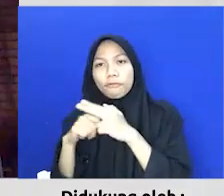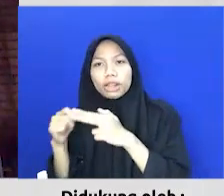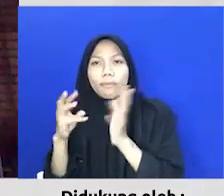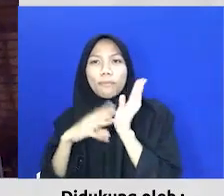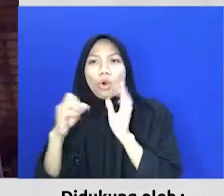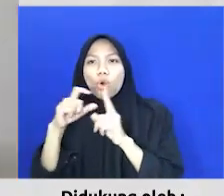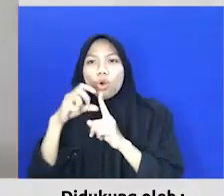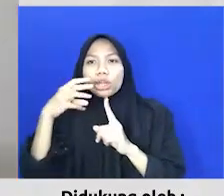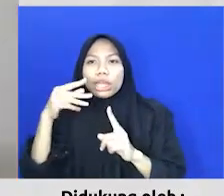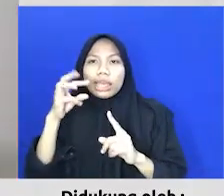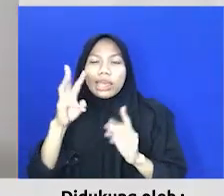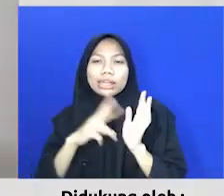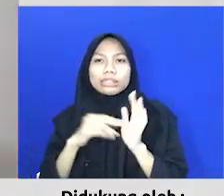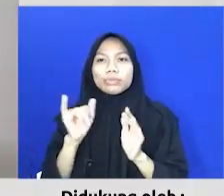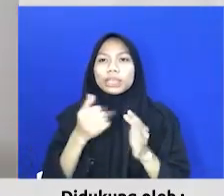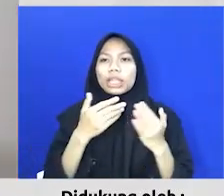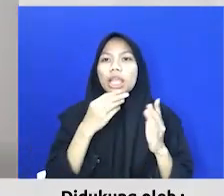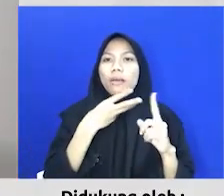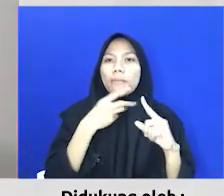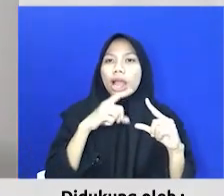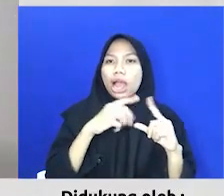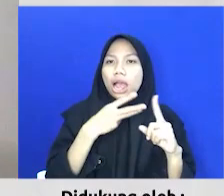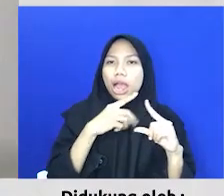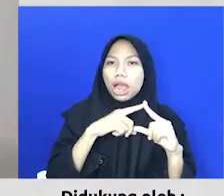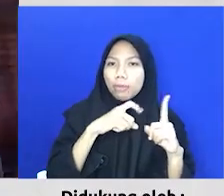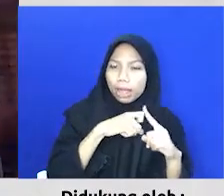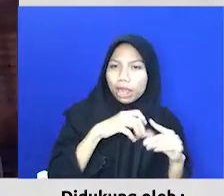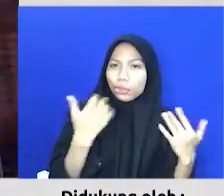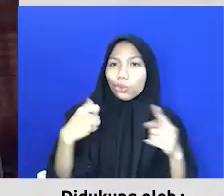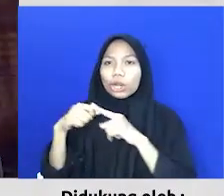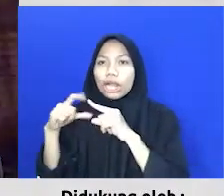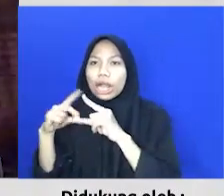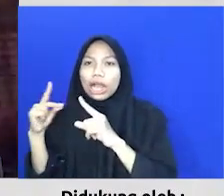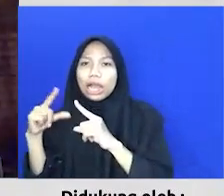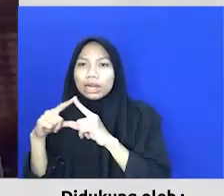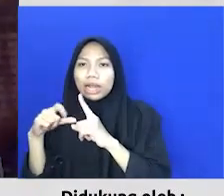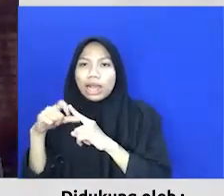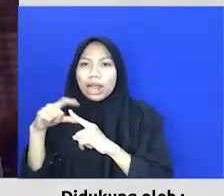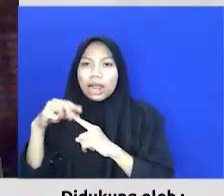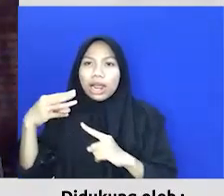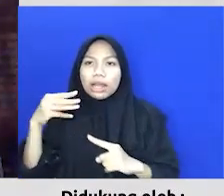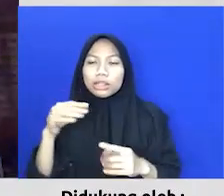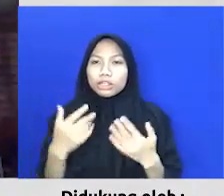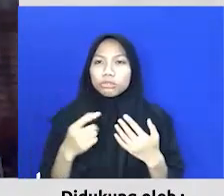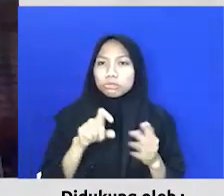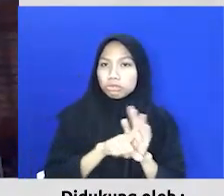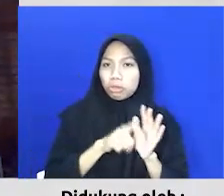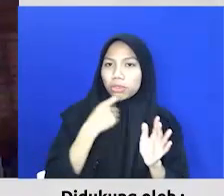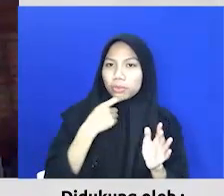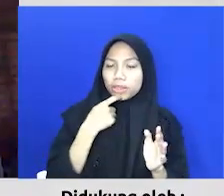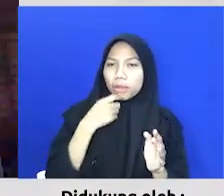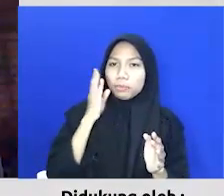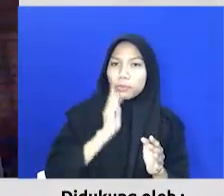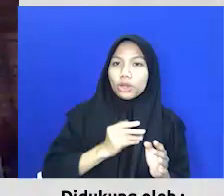Tiga Daerah gitu, itu masih relevan nggak sih hari ini? Atau dari film Harimau Tamu Agung ya, mungkin kalau Harimau Campak sangat eksperimental